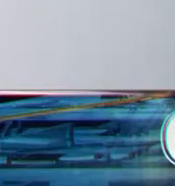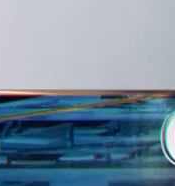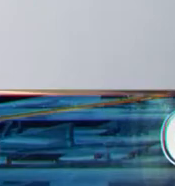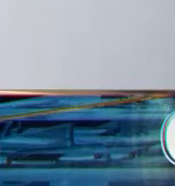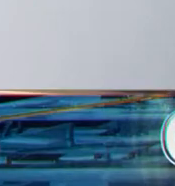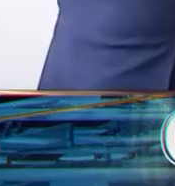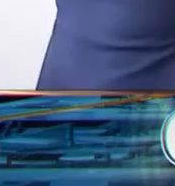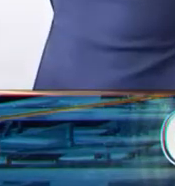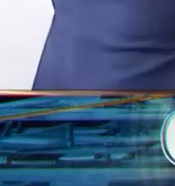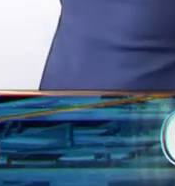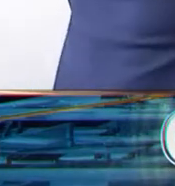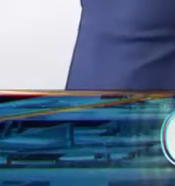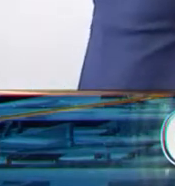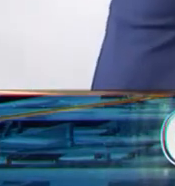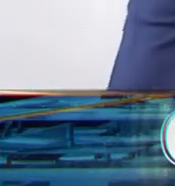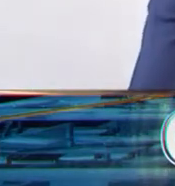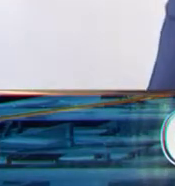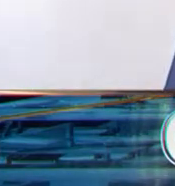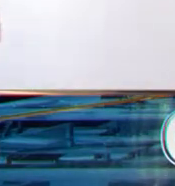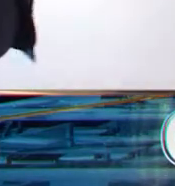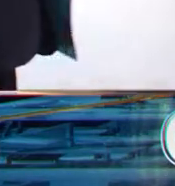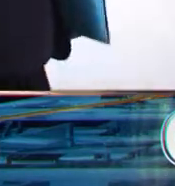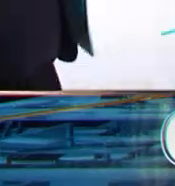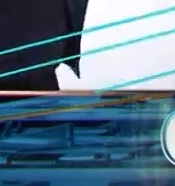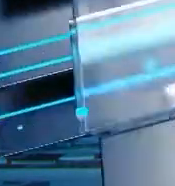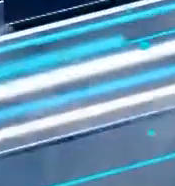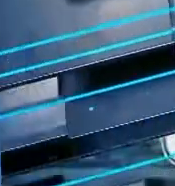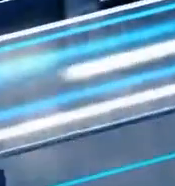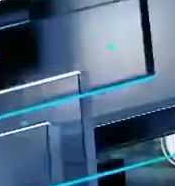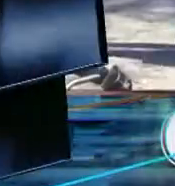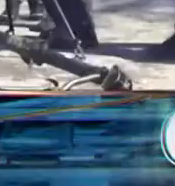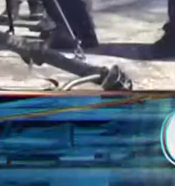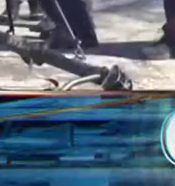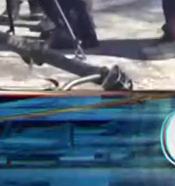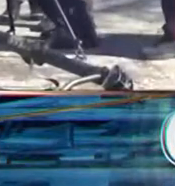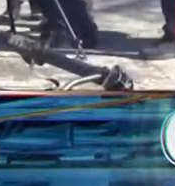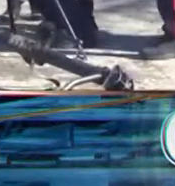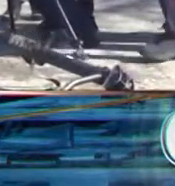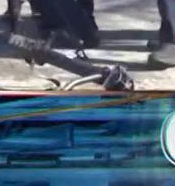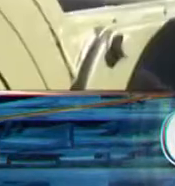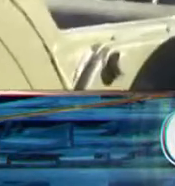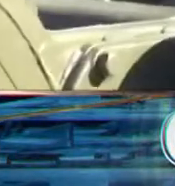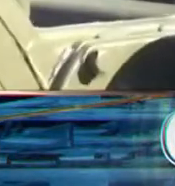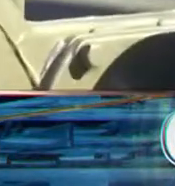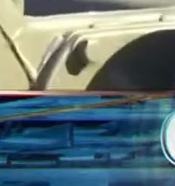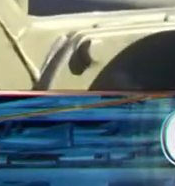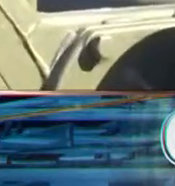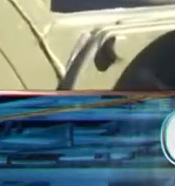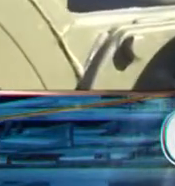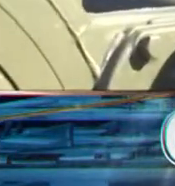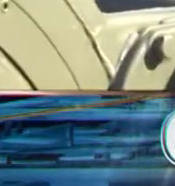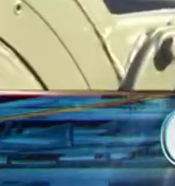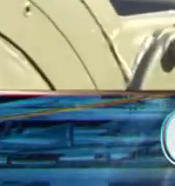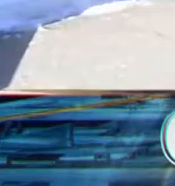управления архитектуры и градостроительства Алматинской области. Один день в армии. День открытых дверей для школьников